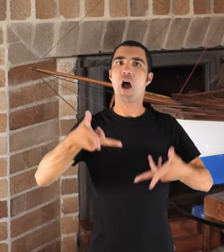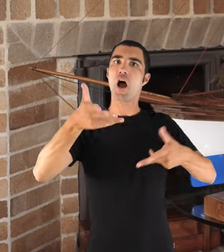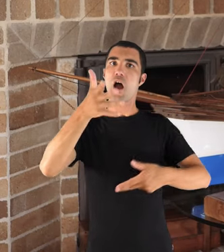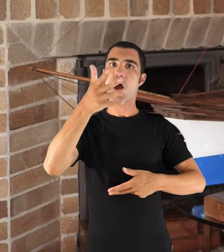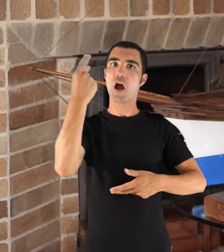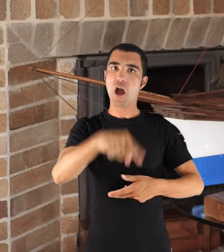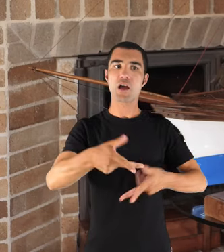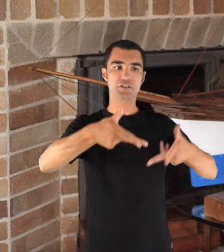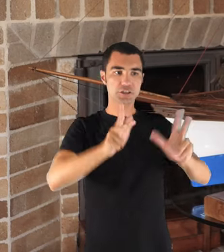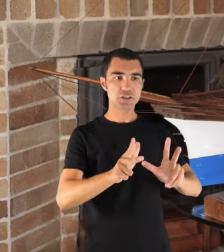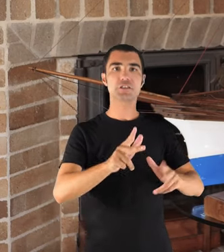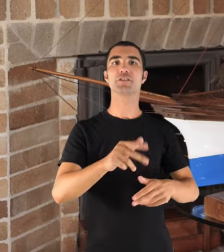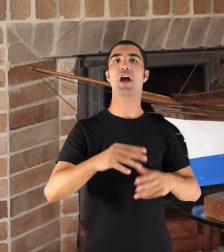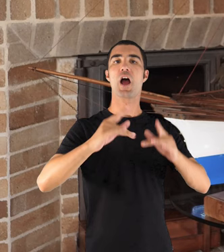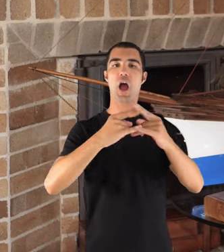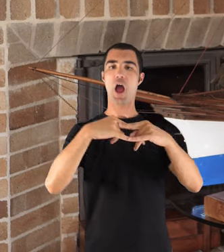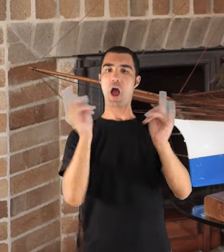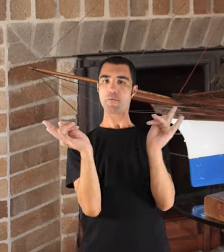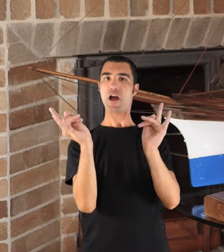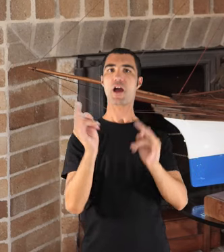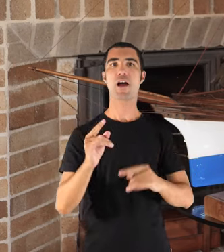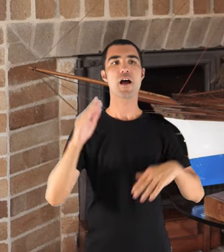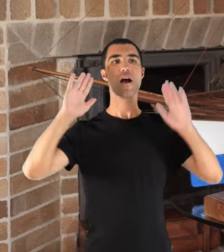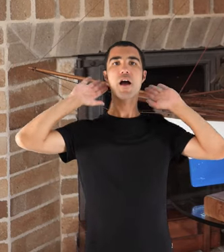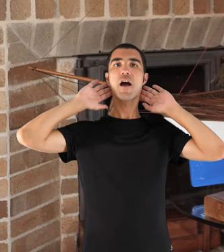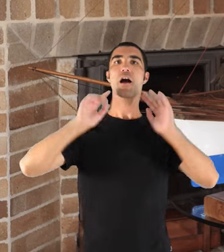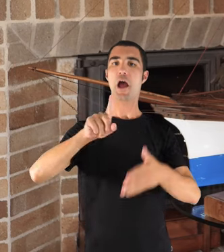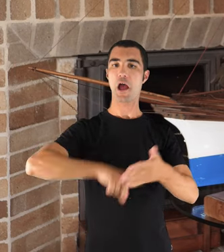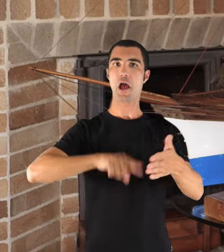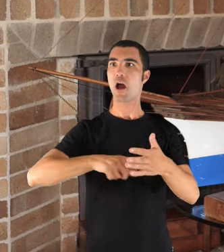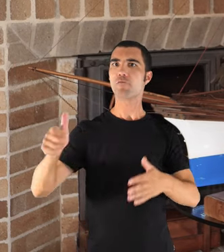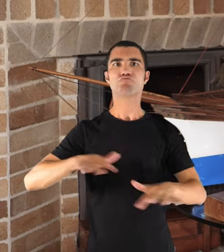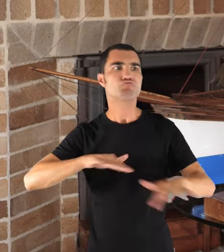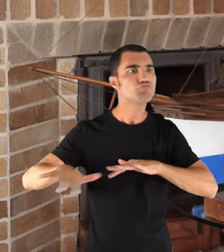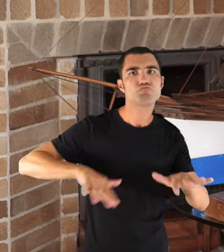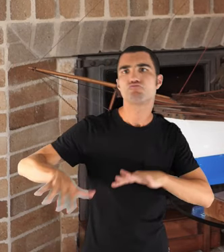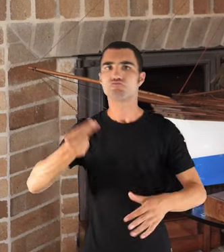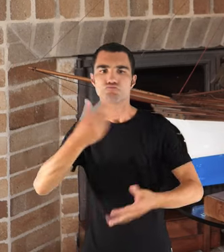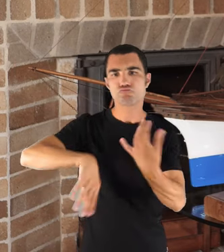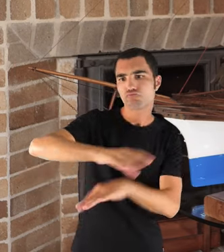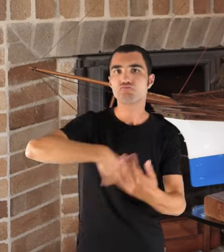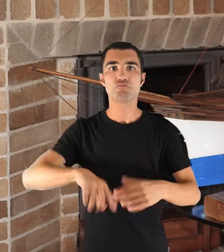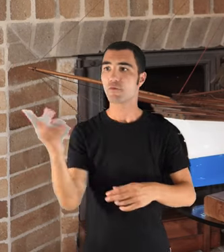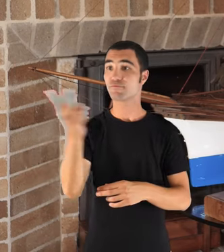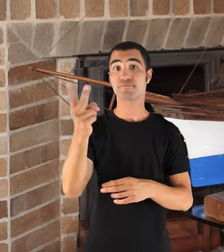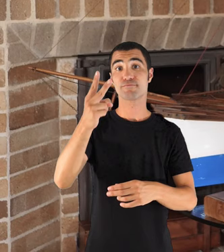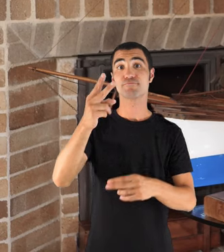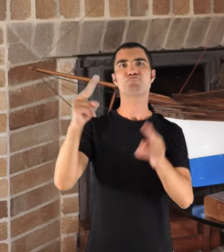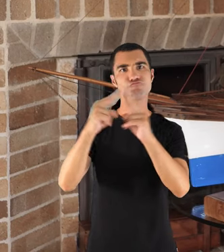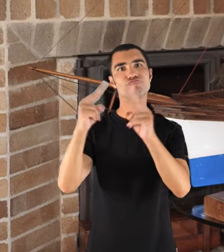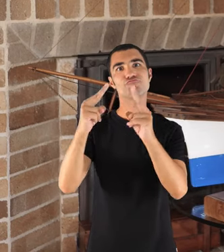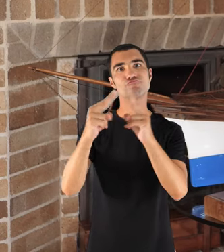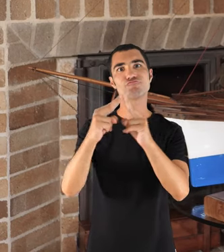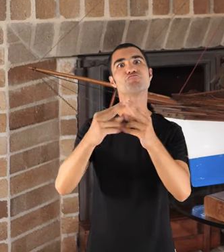per alquilar, hamaques i això, i era bastant actiu. I se varen conèixer bé